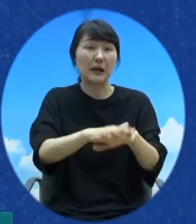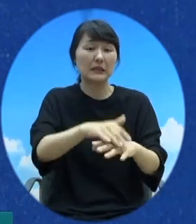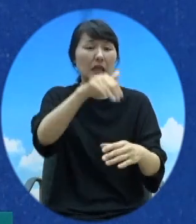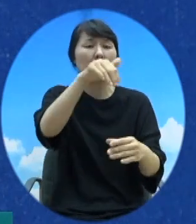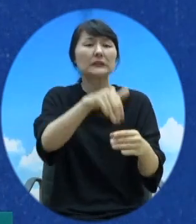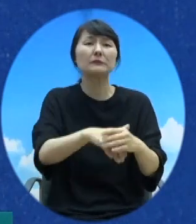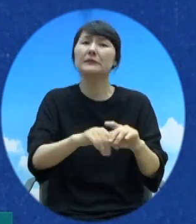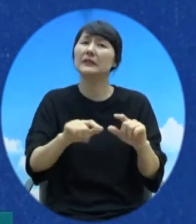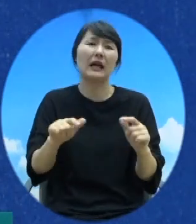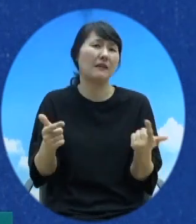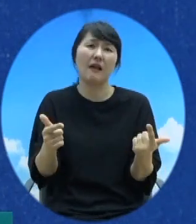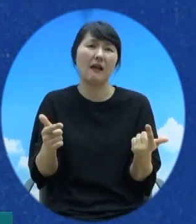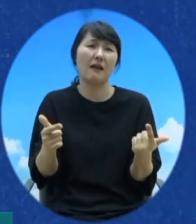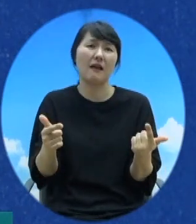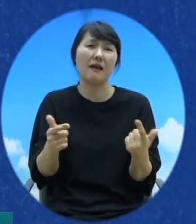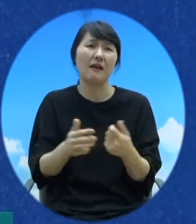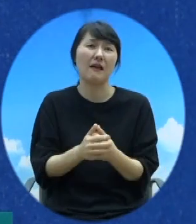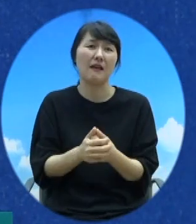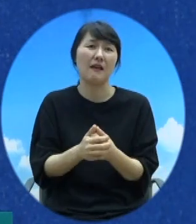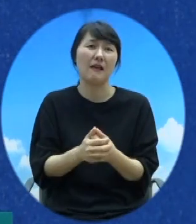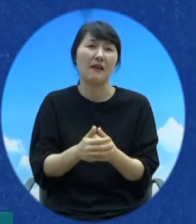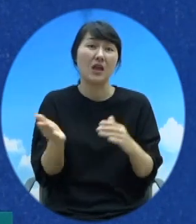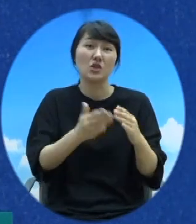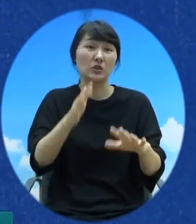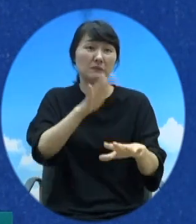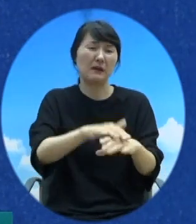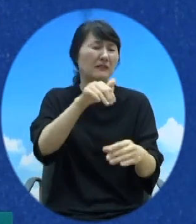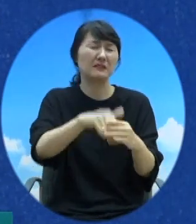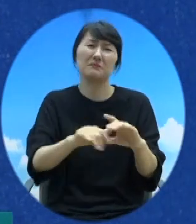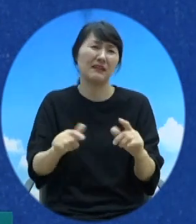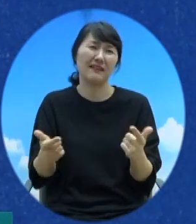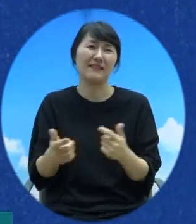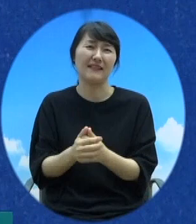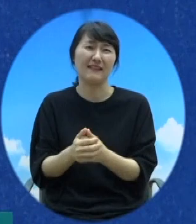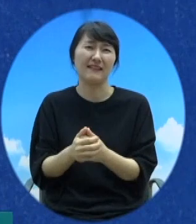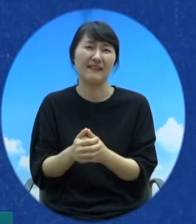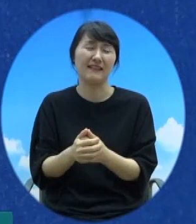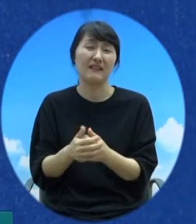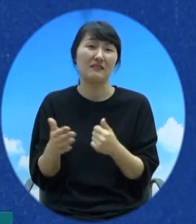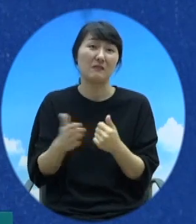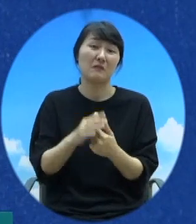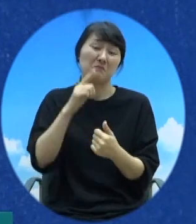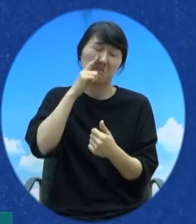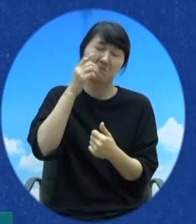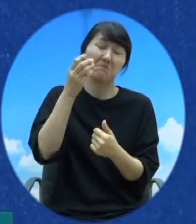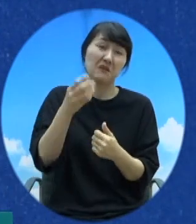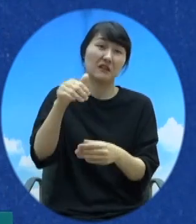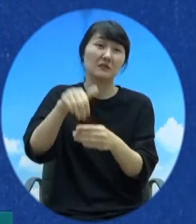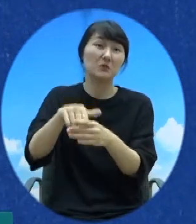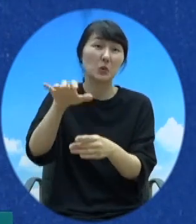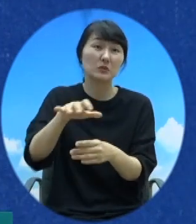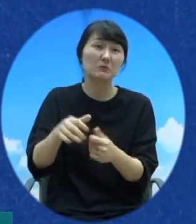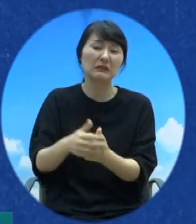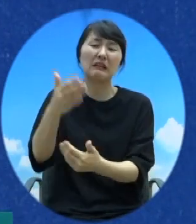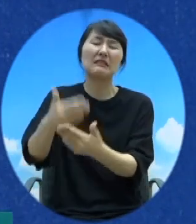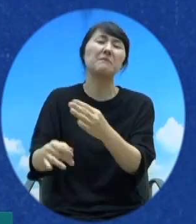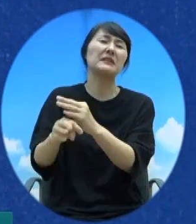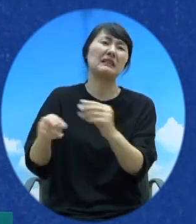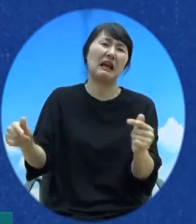심는 주작물이 아니에요. 그래서 그 겨자씨는 그저 짜투리